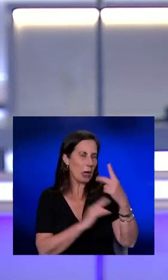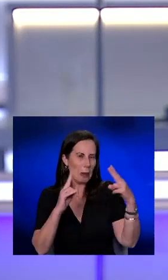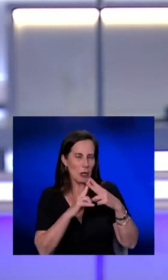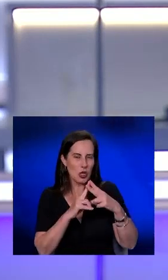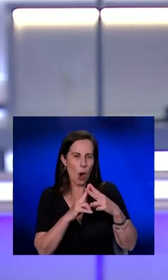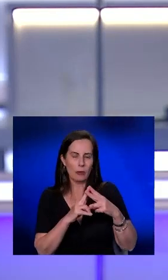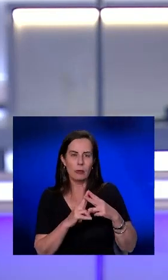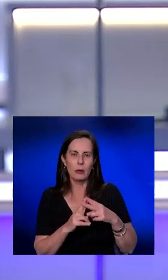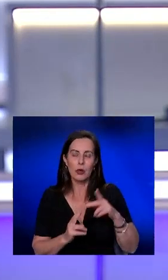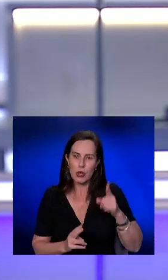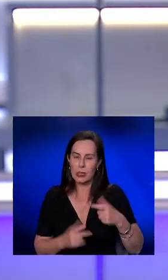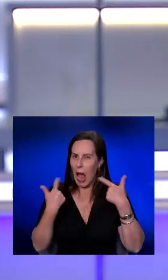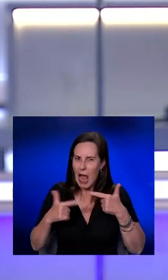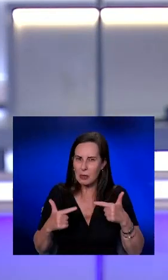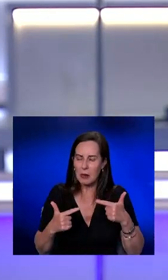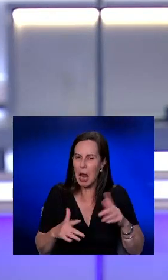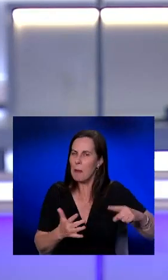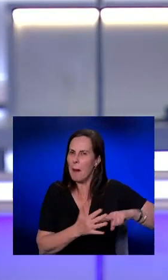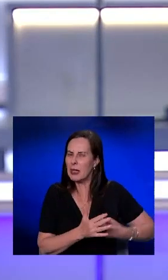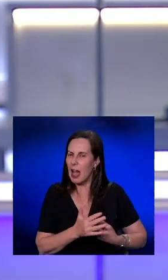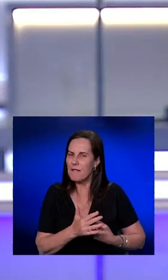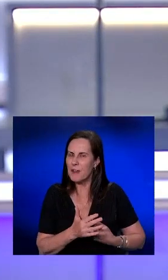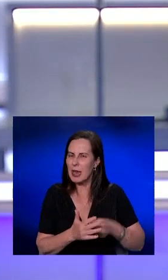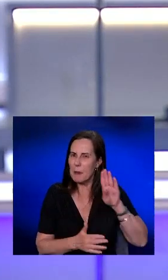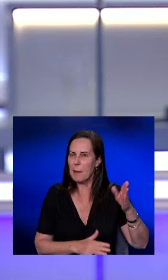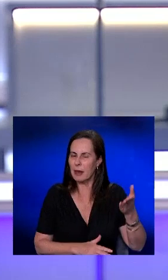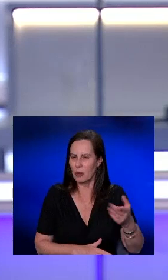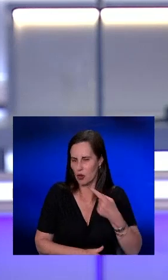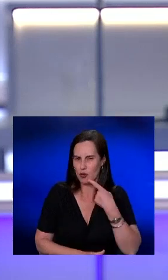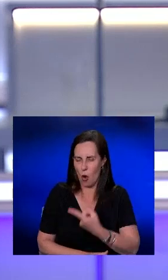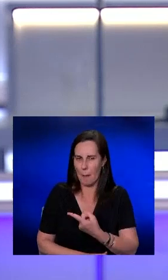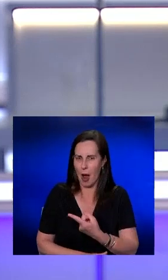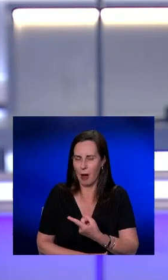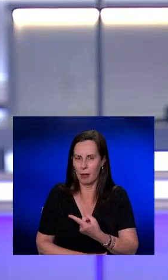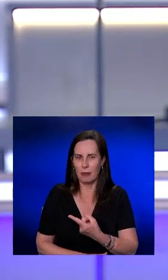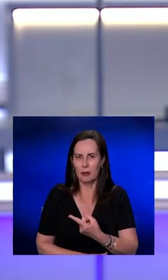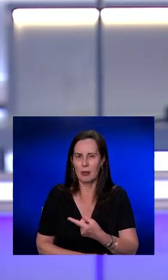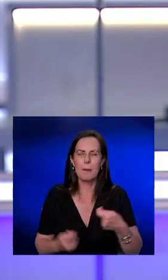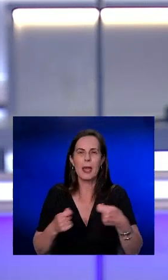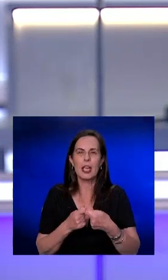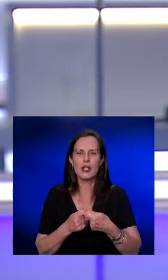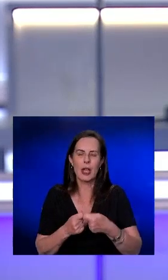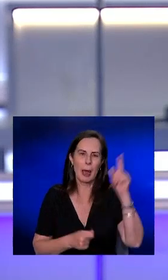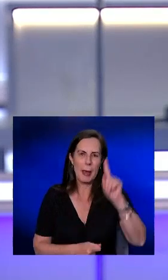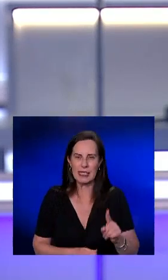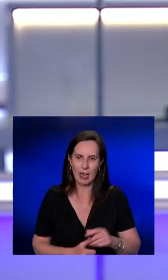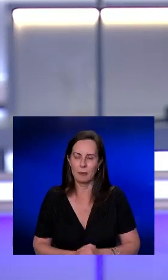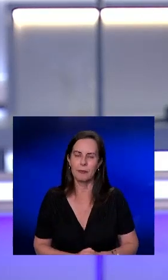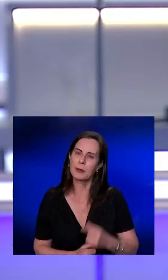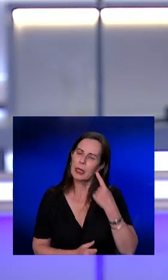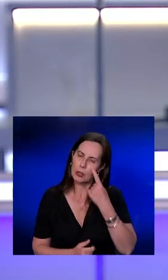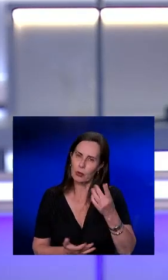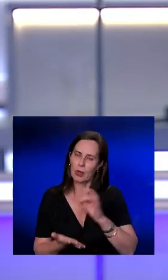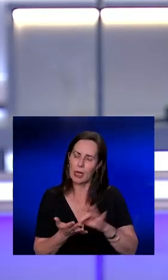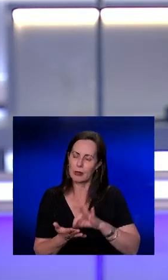פילבר, שאמורה להסביר למה התכוון ראש הממשלה לשעבר בהנחיה שנתן לכאורה בעניין אלוביץ' ובזק. תמר אלמוג